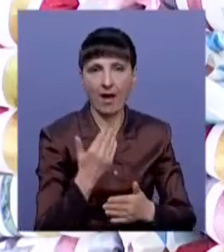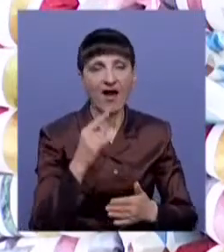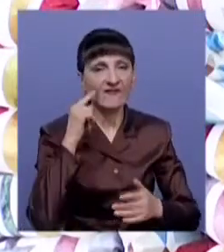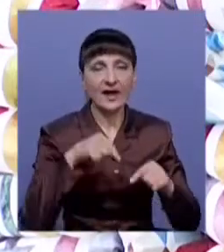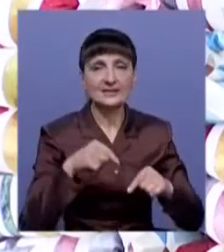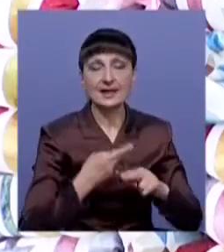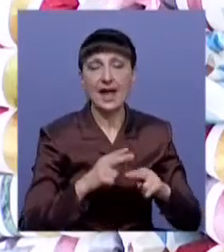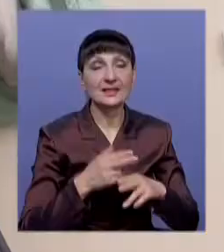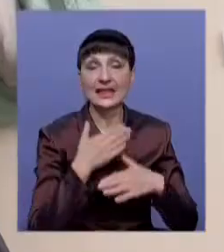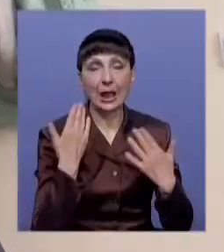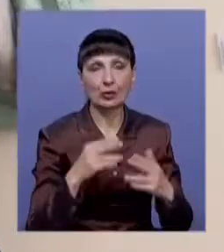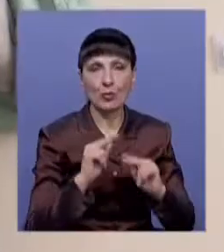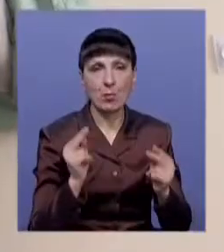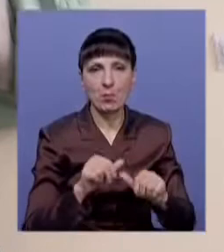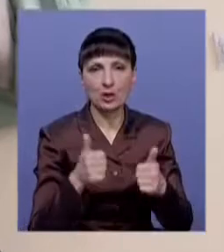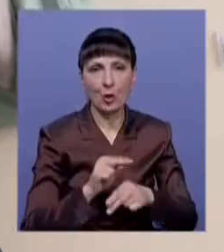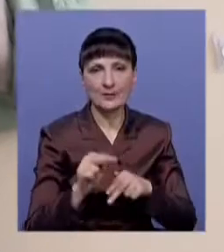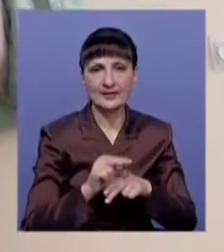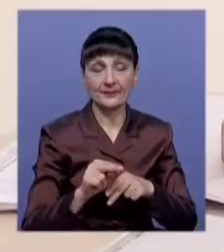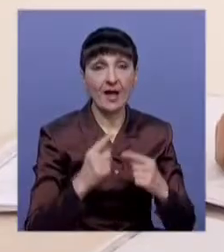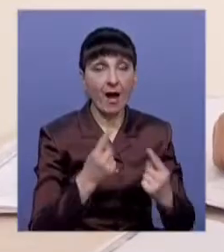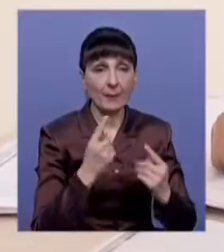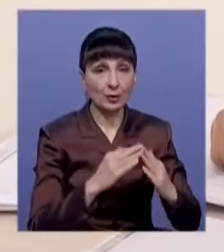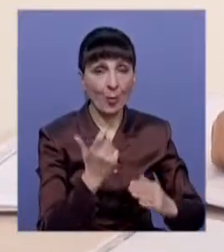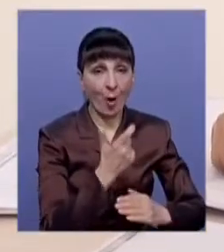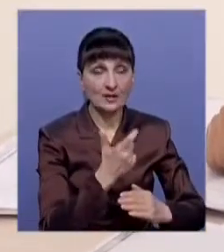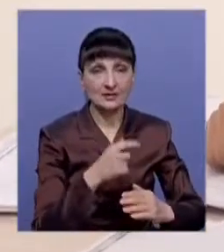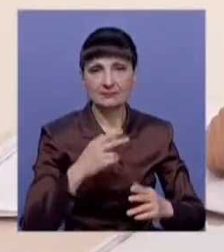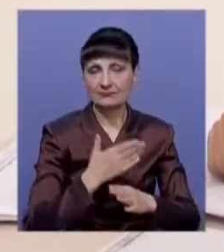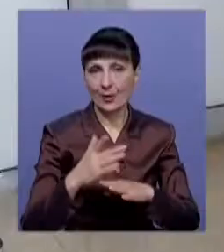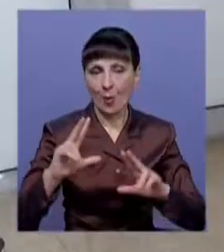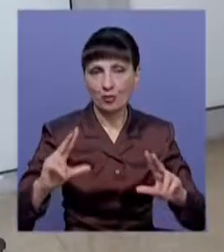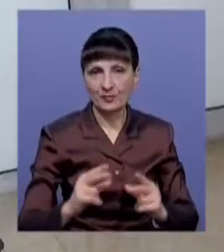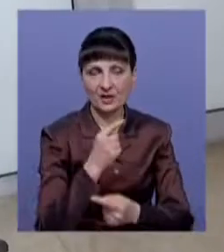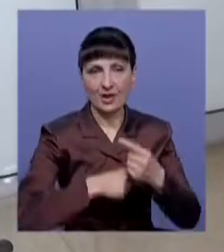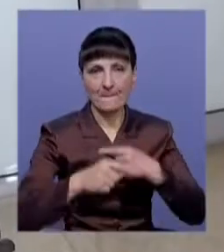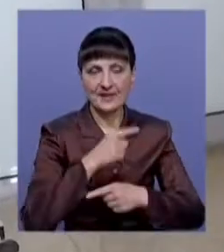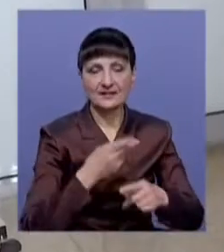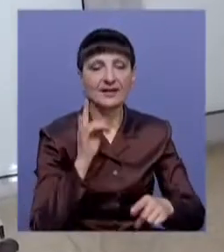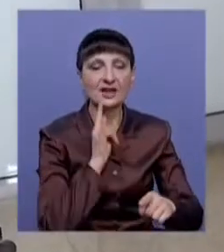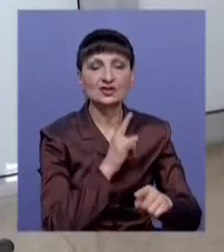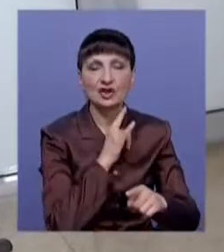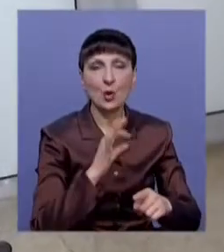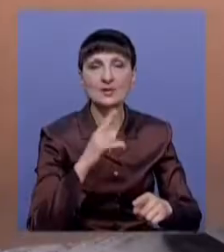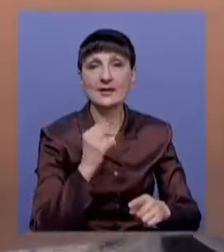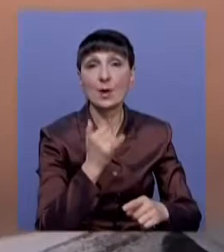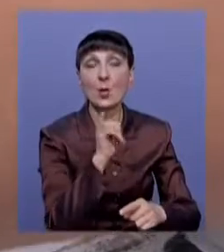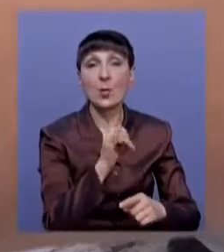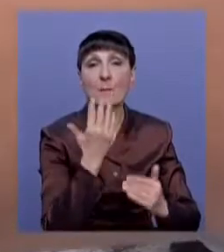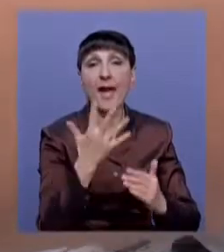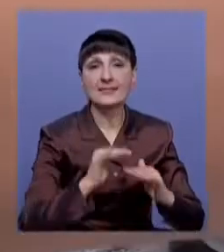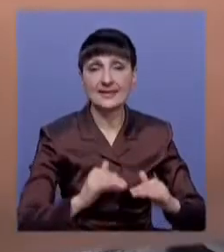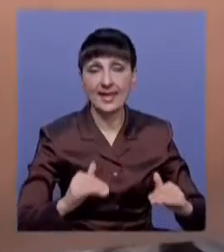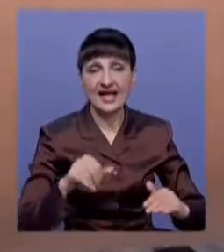казахстане этой методике нету от обычной домохозяйки до успешной бизнес-вуман это про оксану каменских мама пятерых детей за год